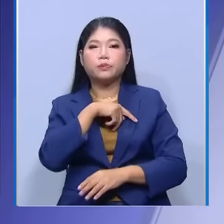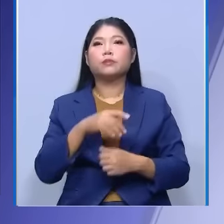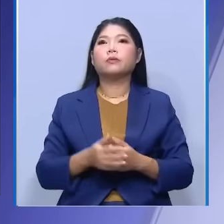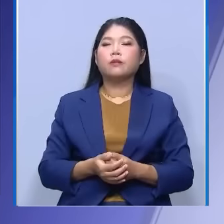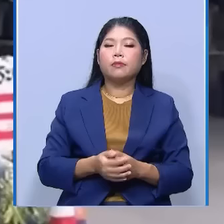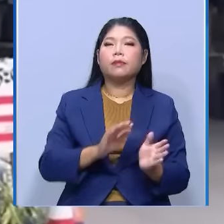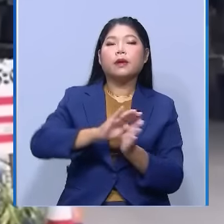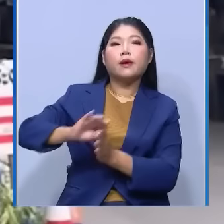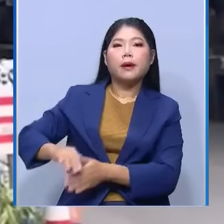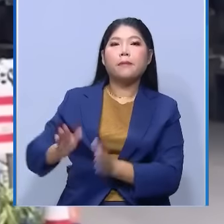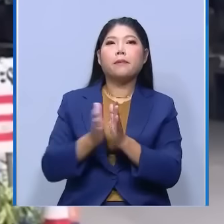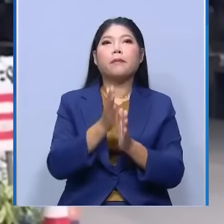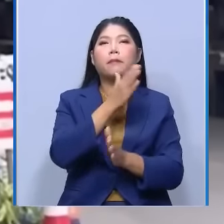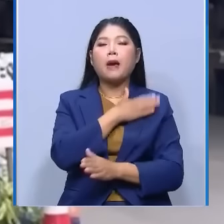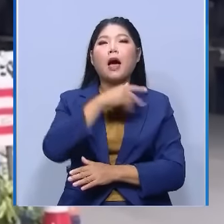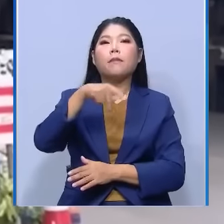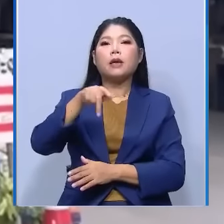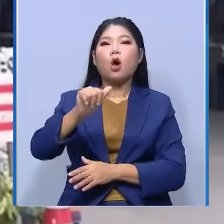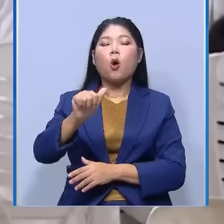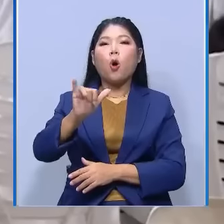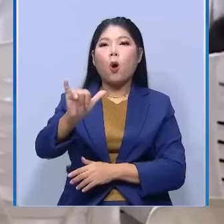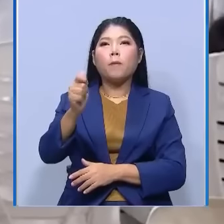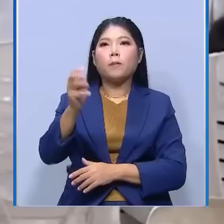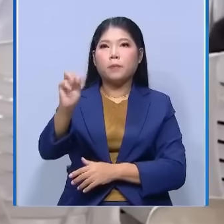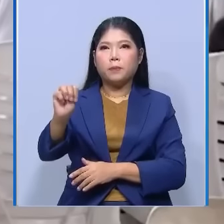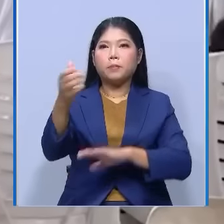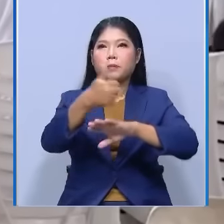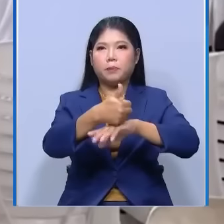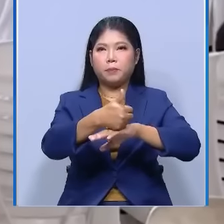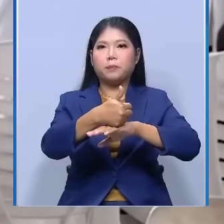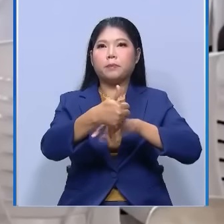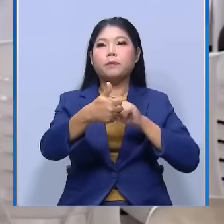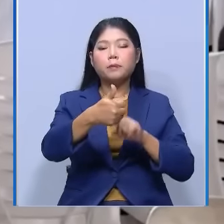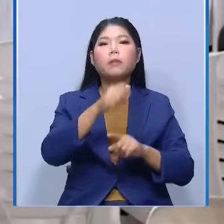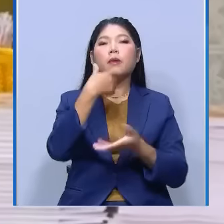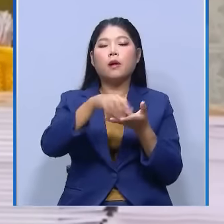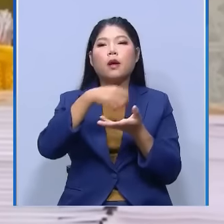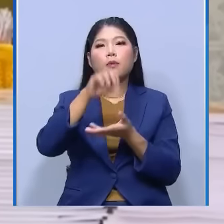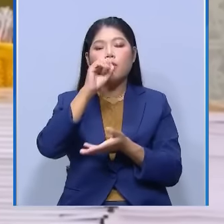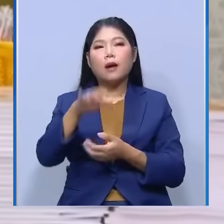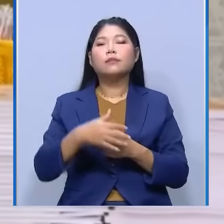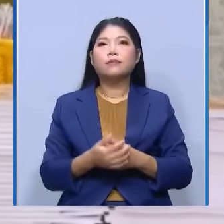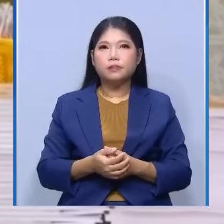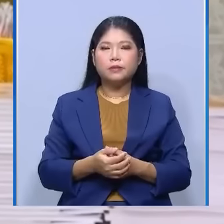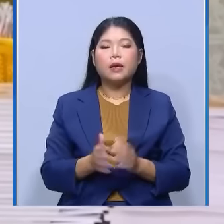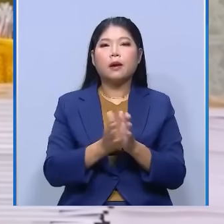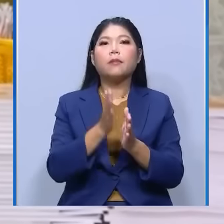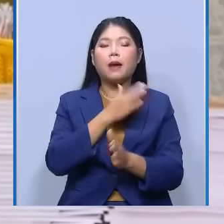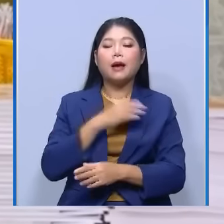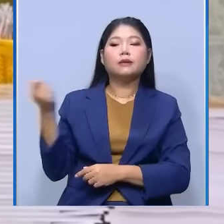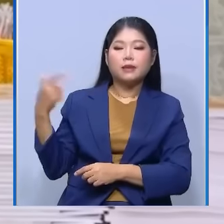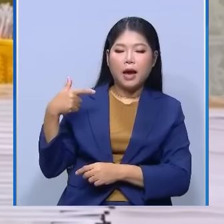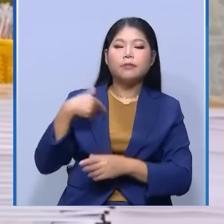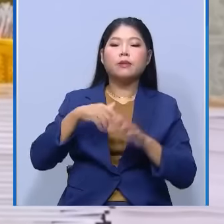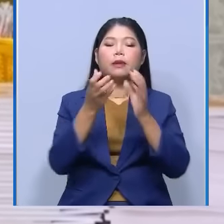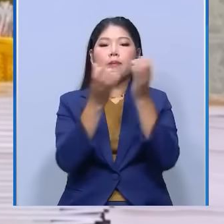จ้าอาวาสวัดสวนแก้วให้ความเห็นเหมือนกันในฐานะคนกลางบอกว่าการที่พระรับกิจนิมนต์ไปสอนธรรม